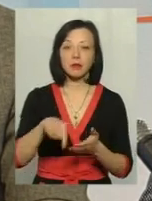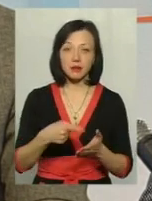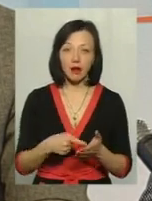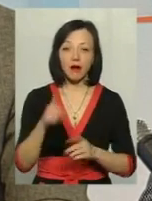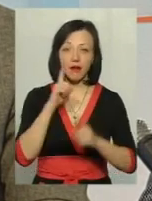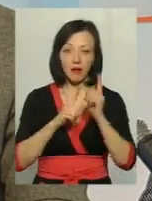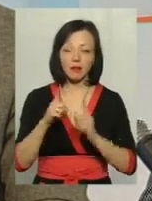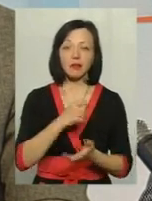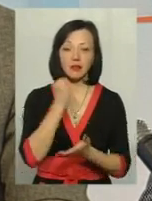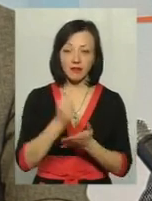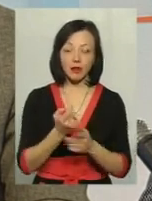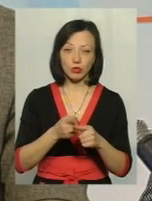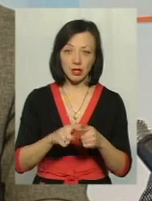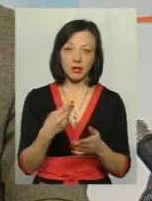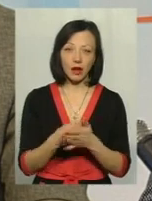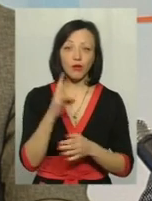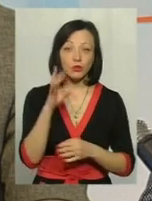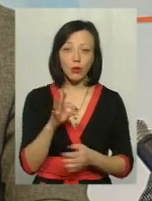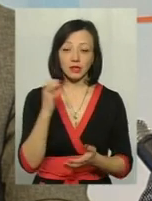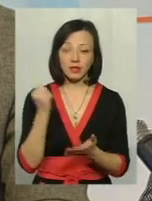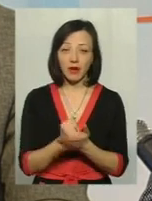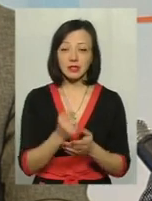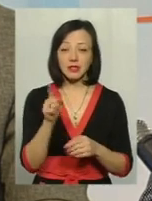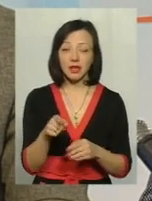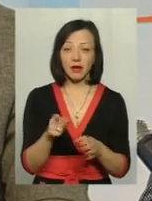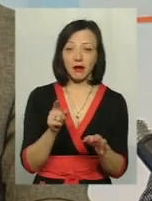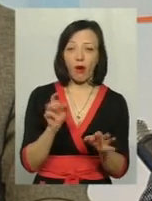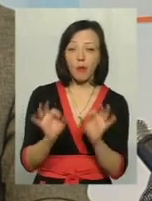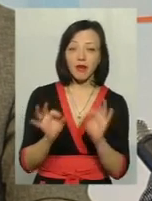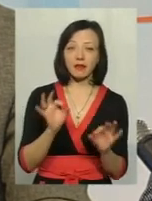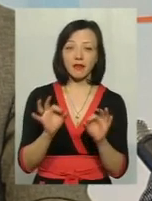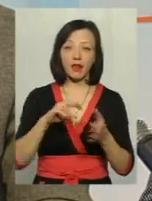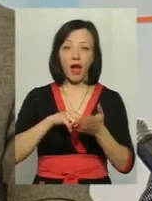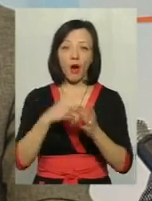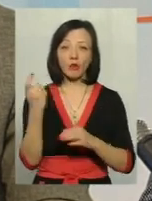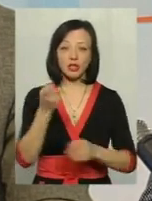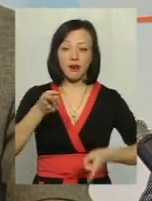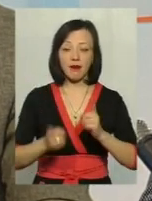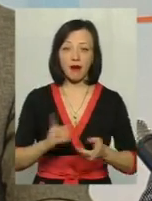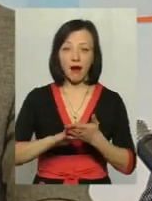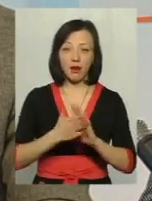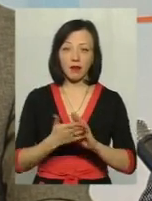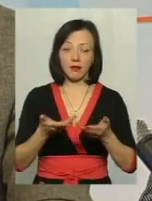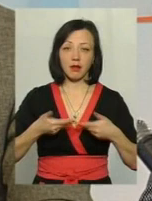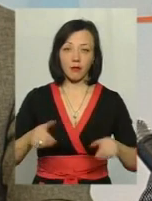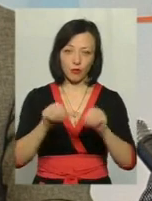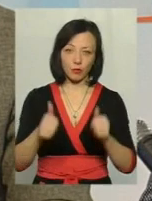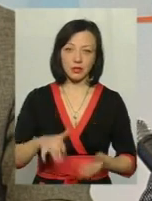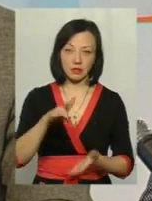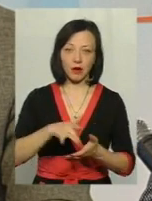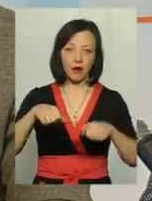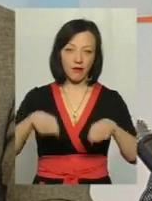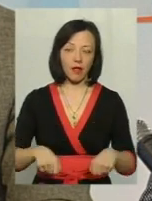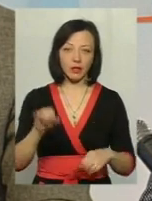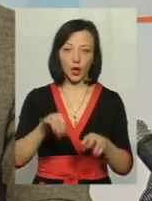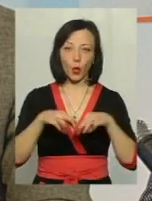тариф. Але затверджує вона той тариф з тих об'єктивних економічних реалій, які нам формує центральна влада